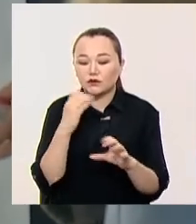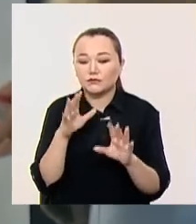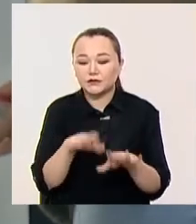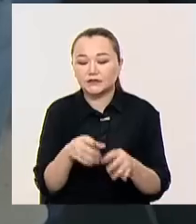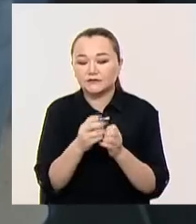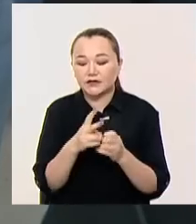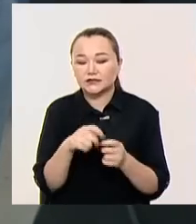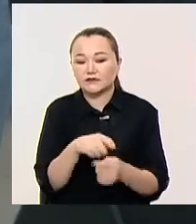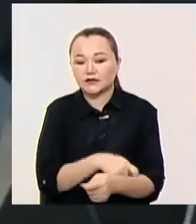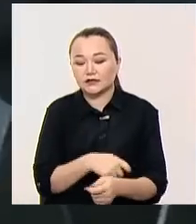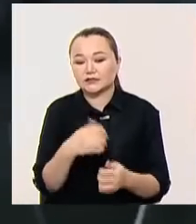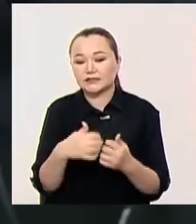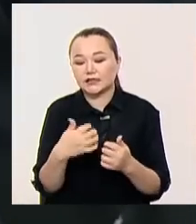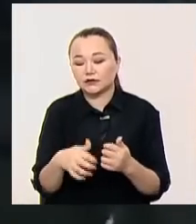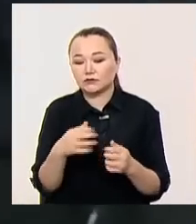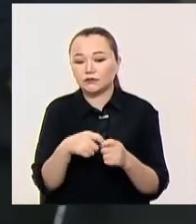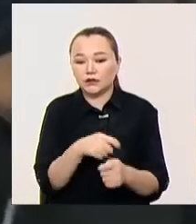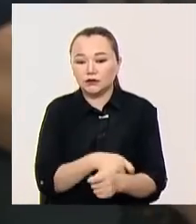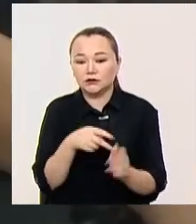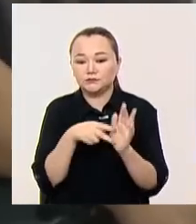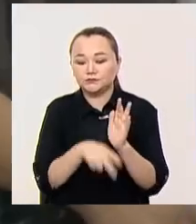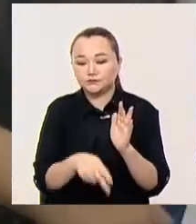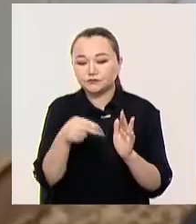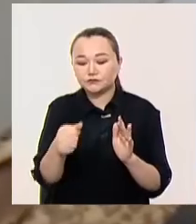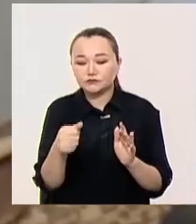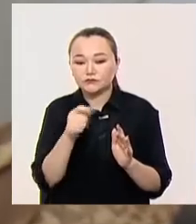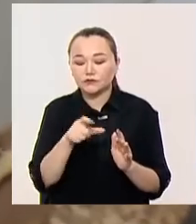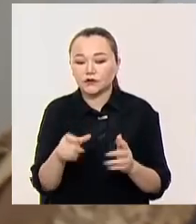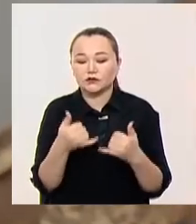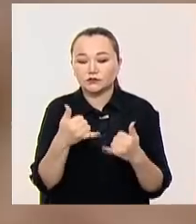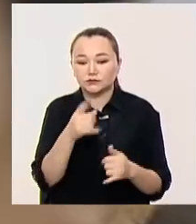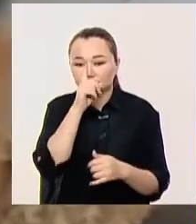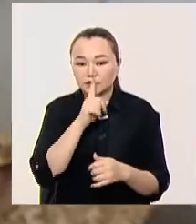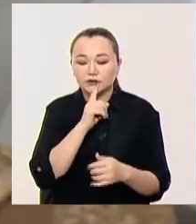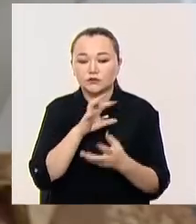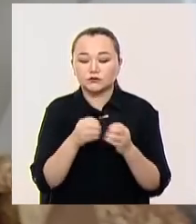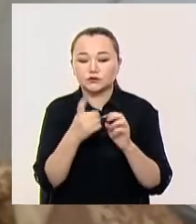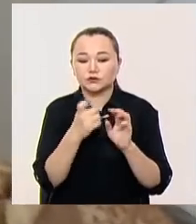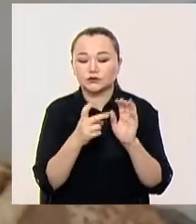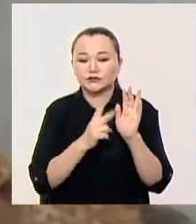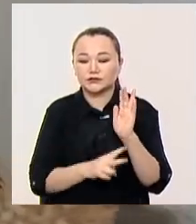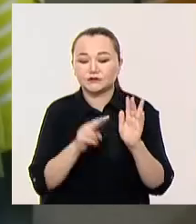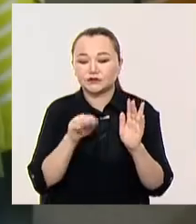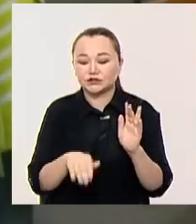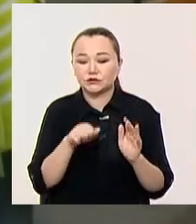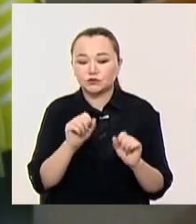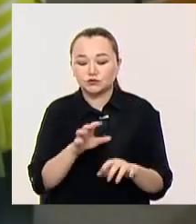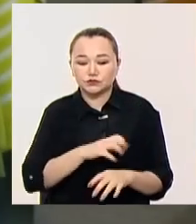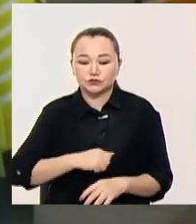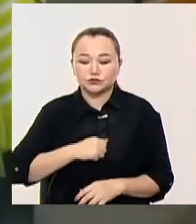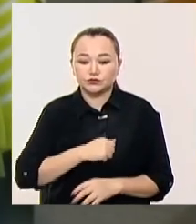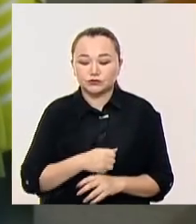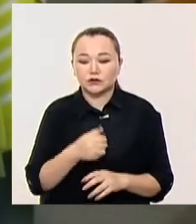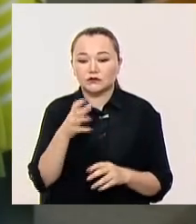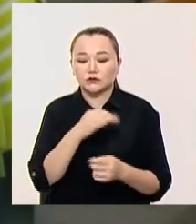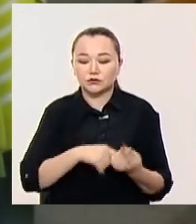көлемі 12 шаршы метрді құрайды. Бүгінде метріне 7000 теңге төлеп отырғандар енді айына кемі 170 000 теңге беруіміз мүмкін деп ашулы.